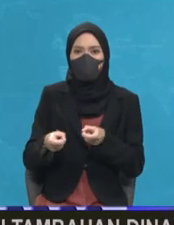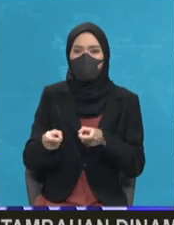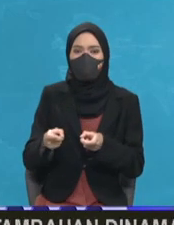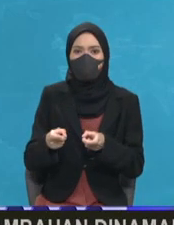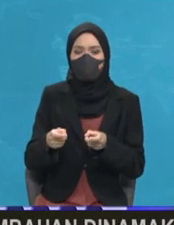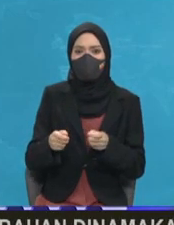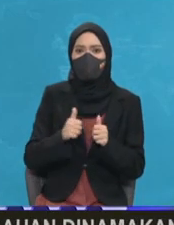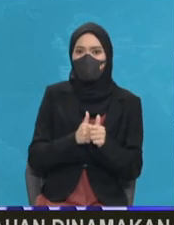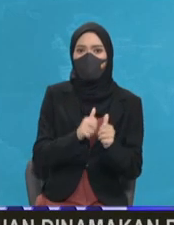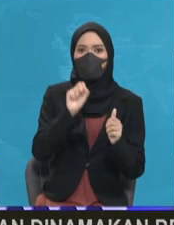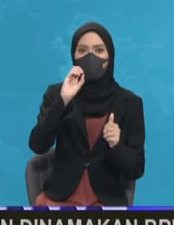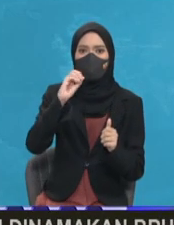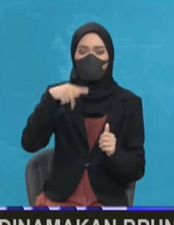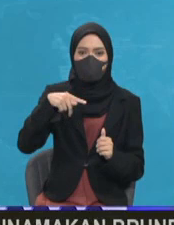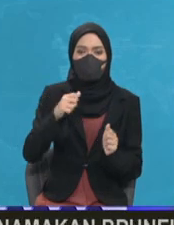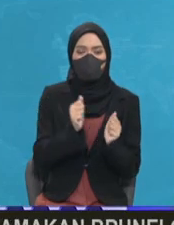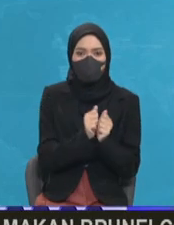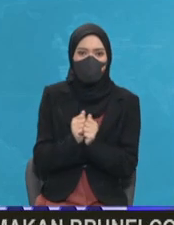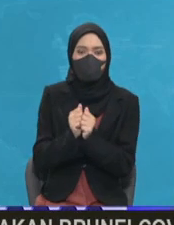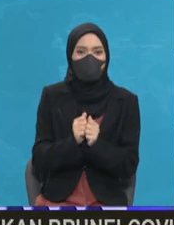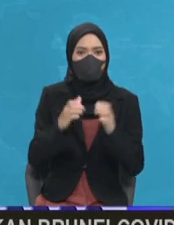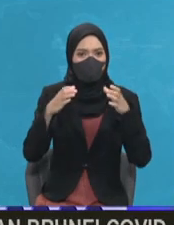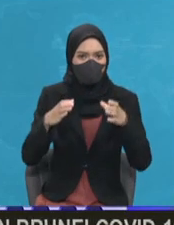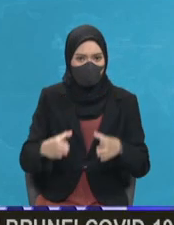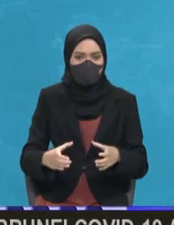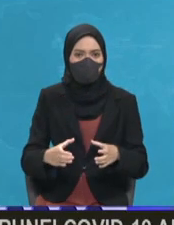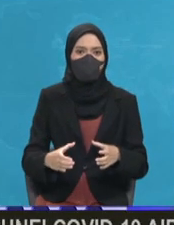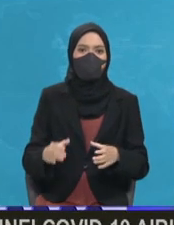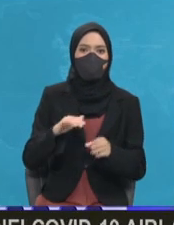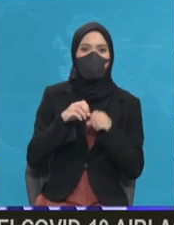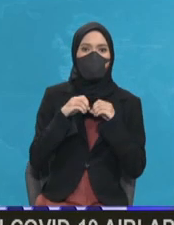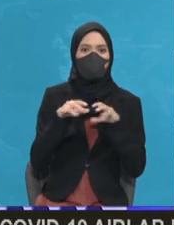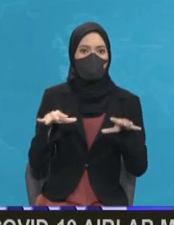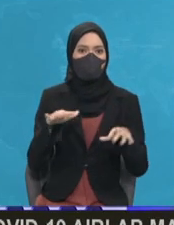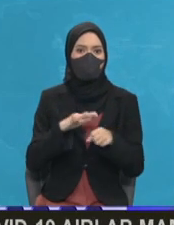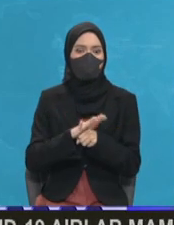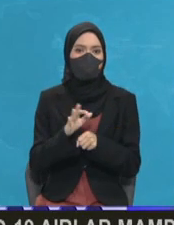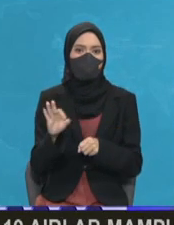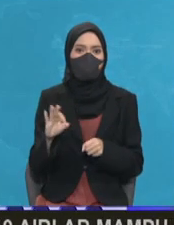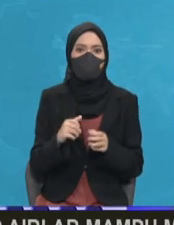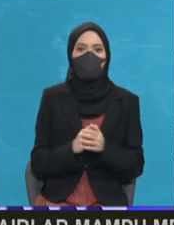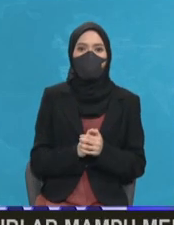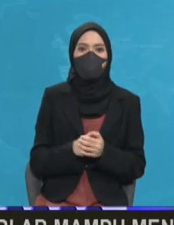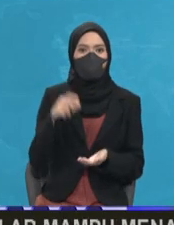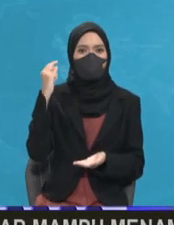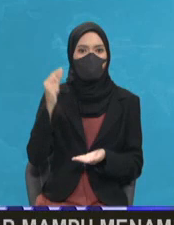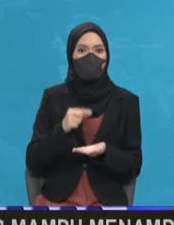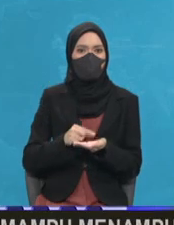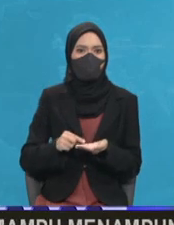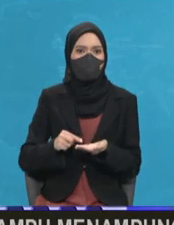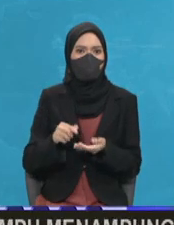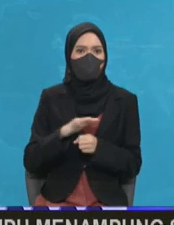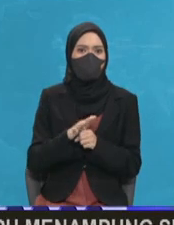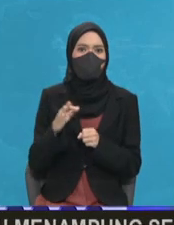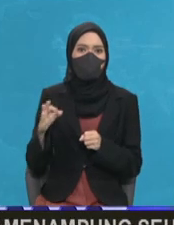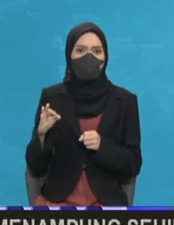penularan wabah di negara ini justru sekretariat sukarelawan beliau comment aidin berusaha memenuhi keperluan